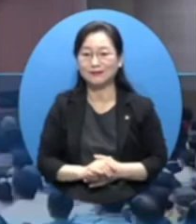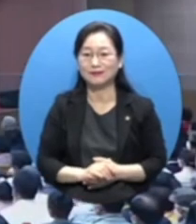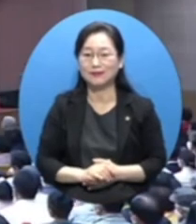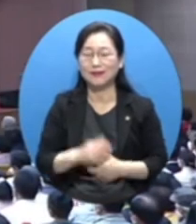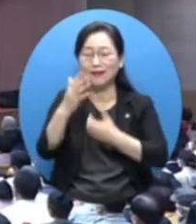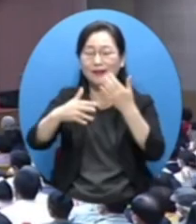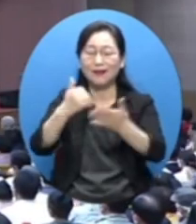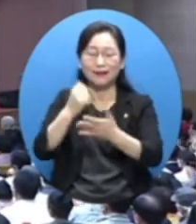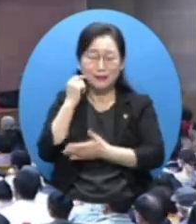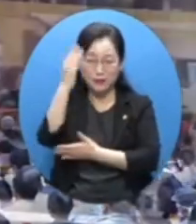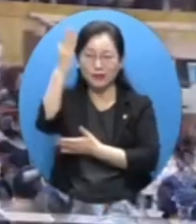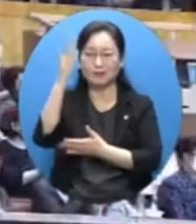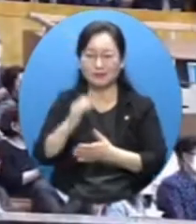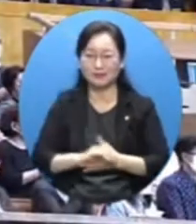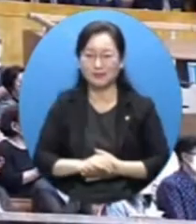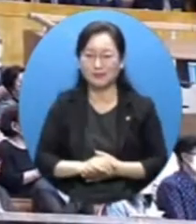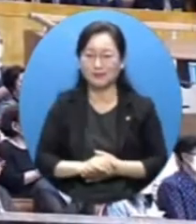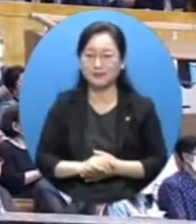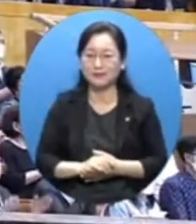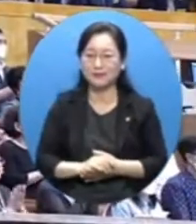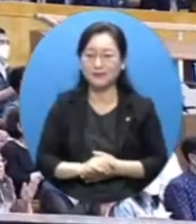하나님께 영광을 올립니다